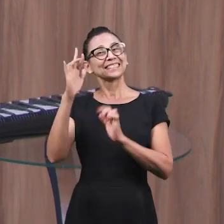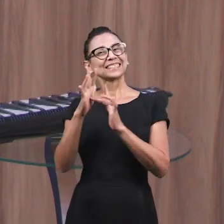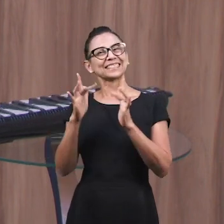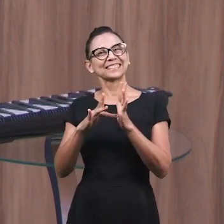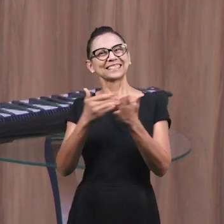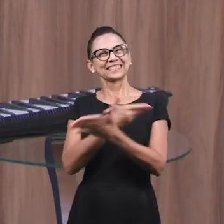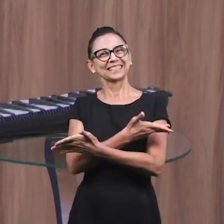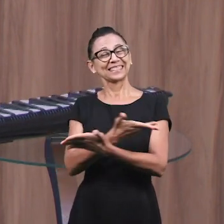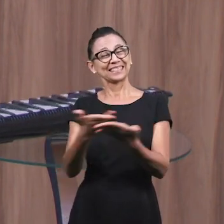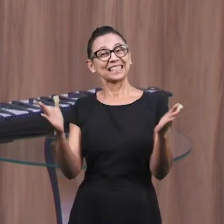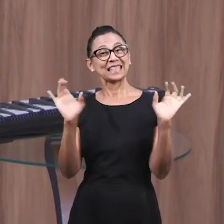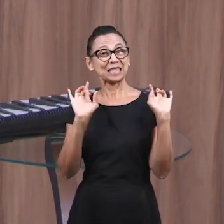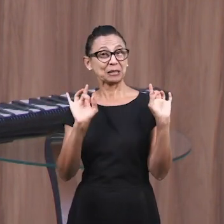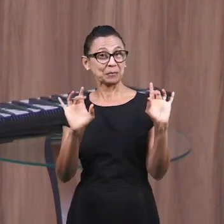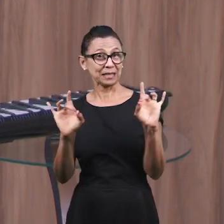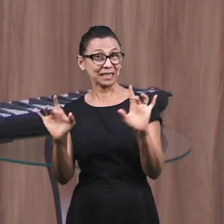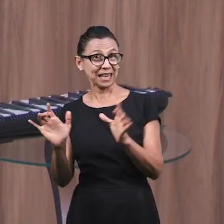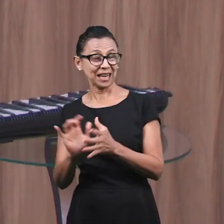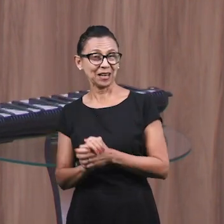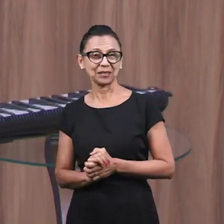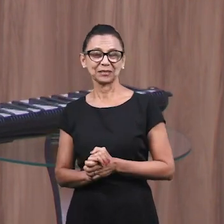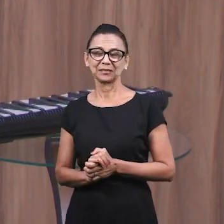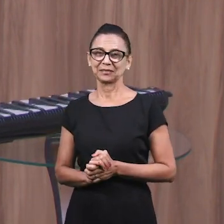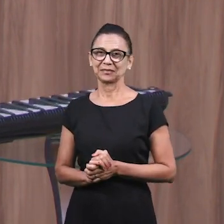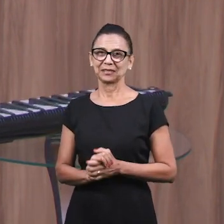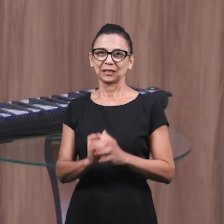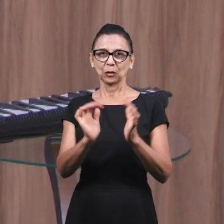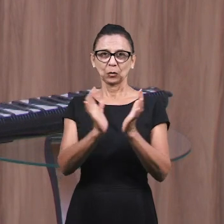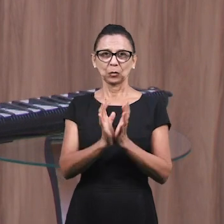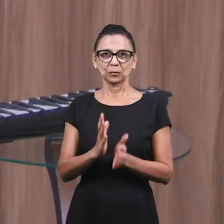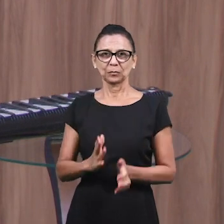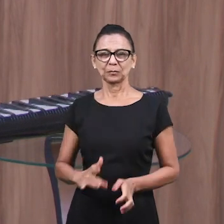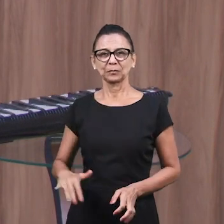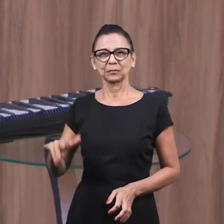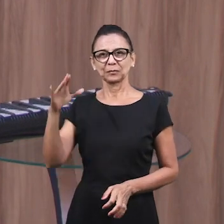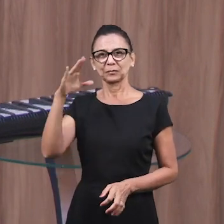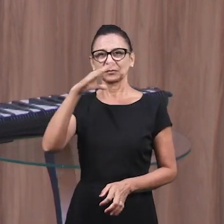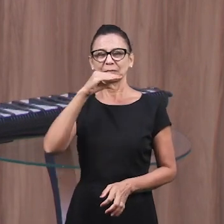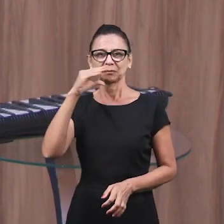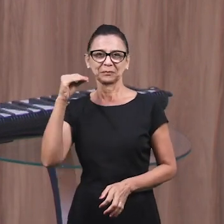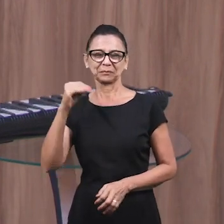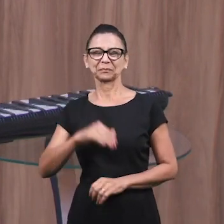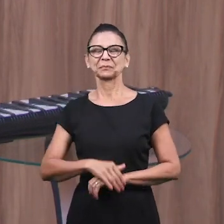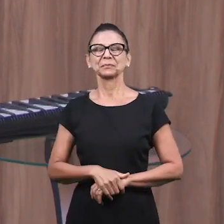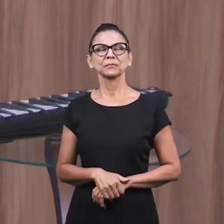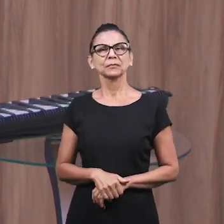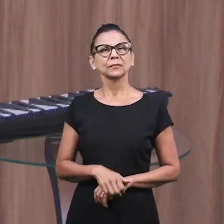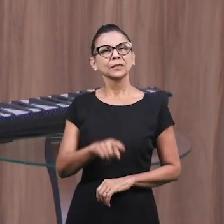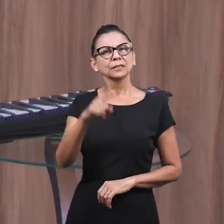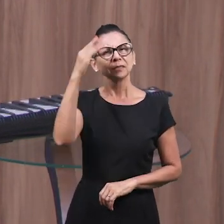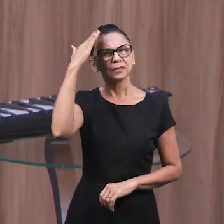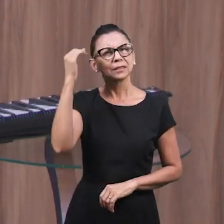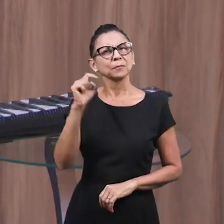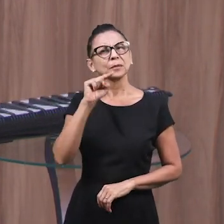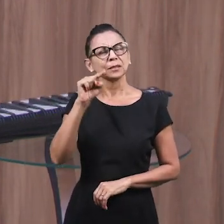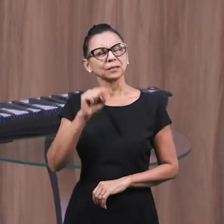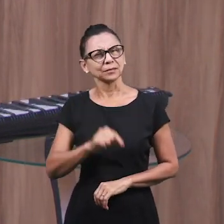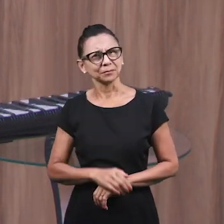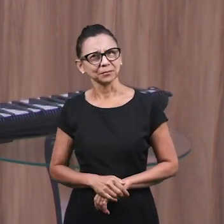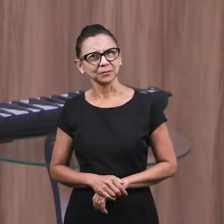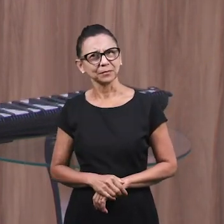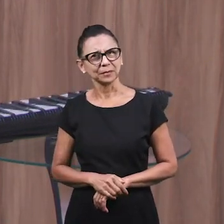Мир Господа Иисуса всем вам, в особенности нашим возлюбленным детишкам, нашим